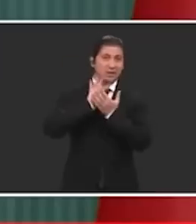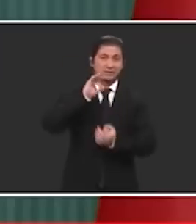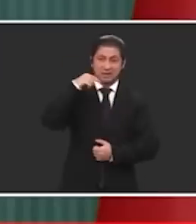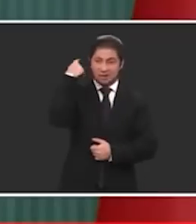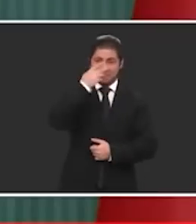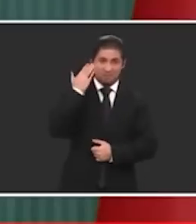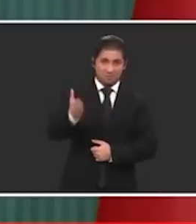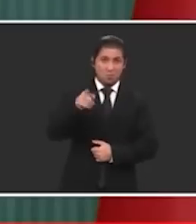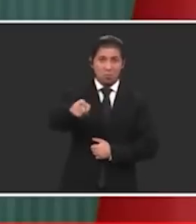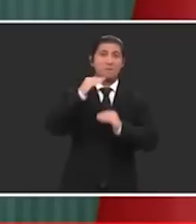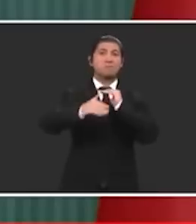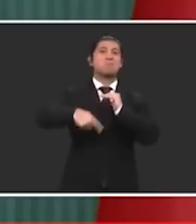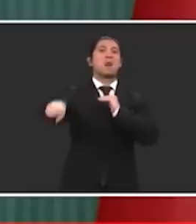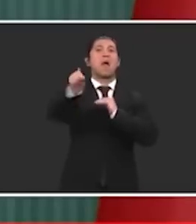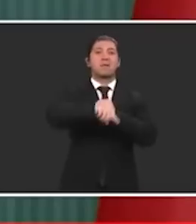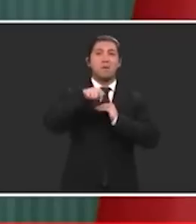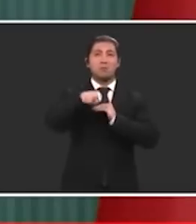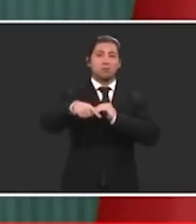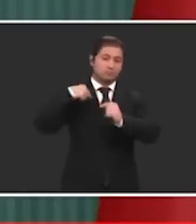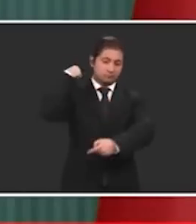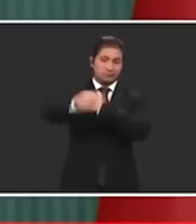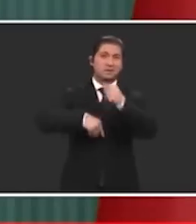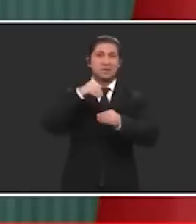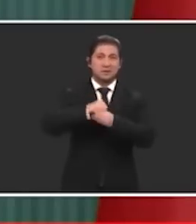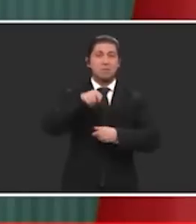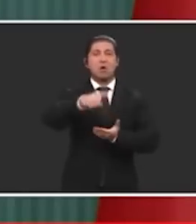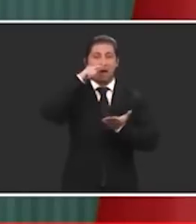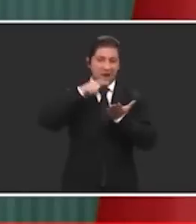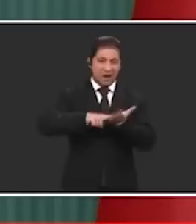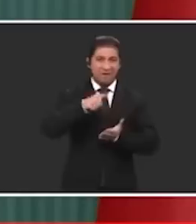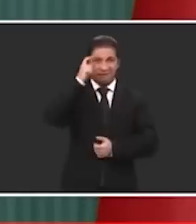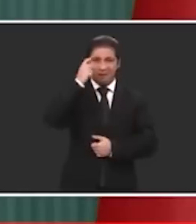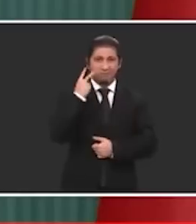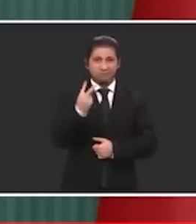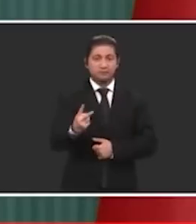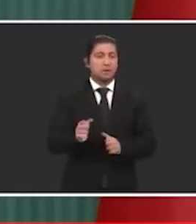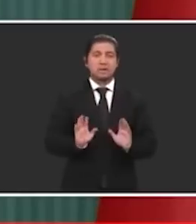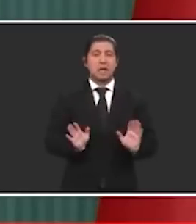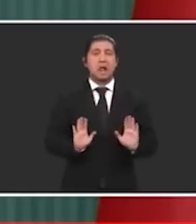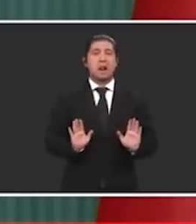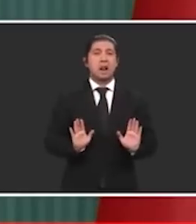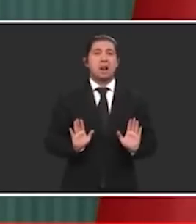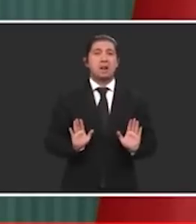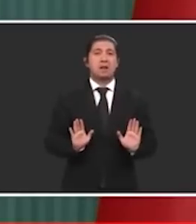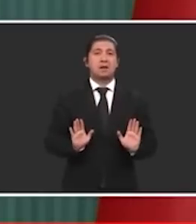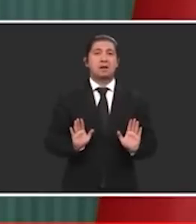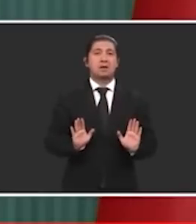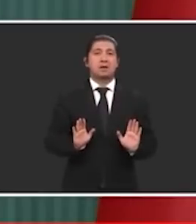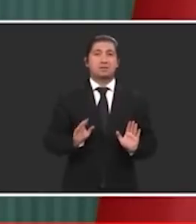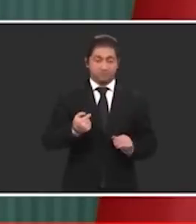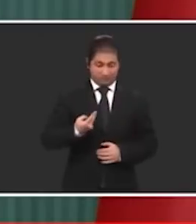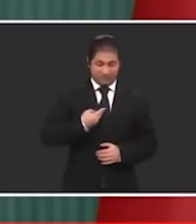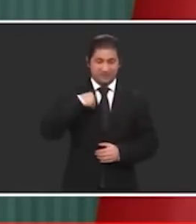tipi bu millete, bu medeniyete, bu inanca ait değildir.